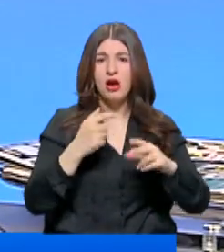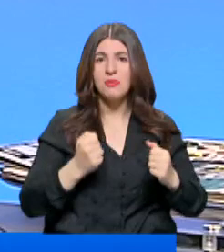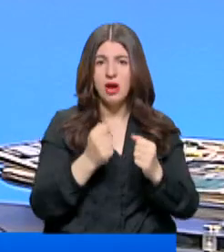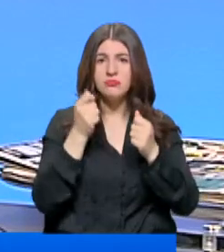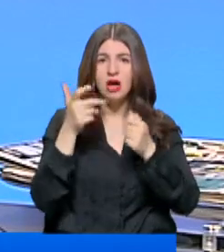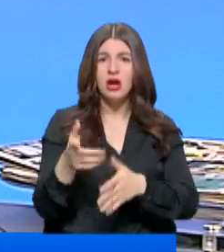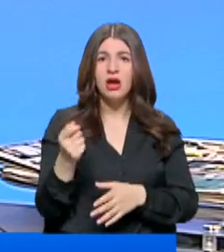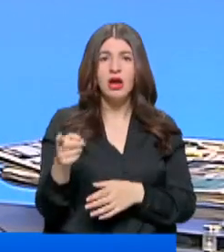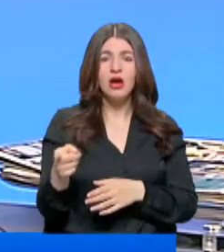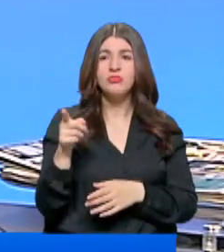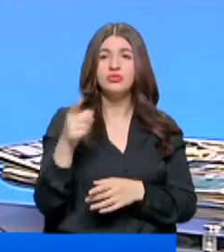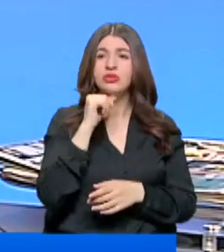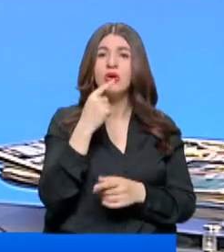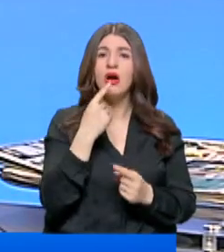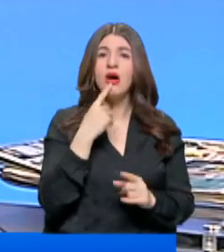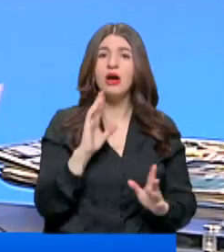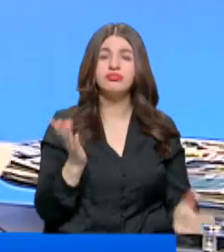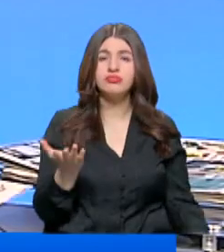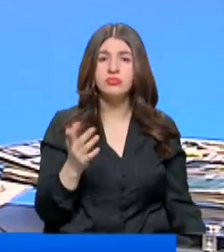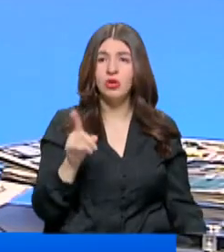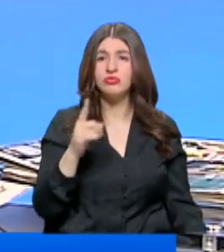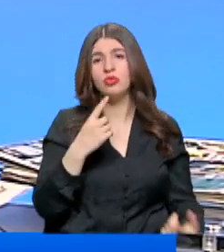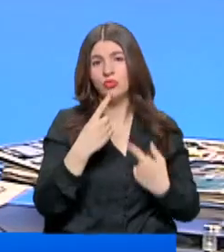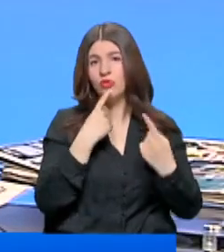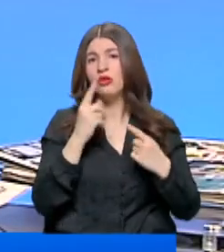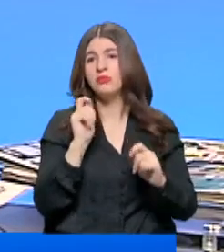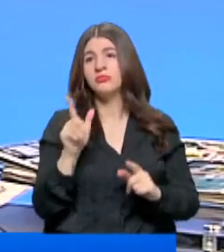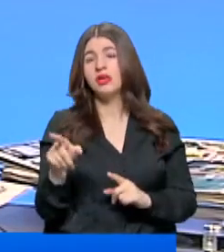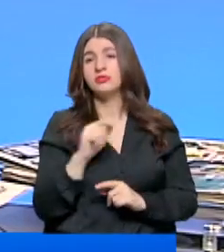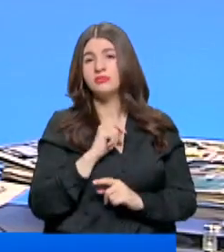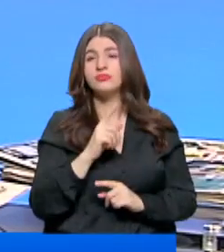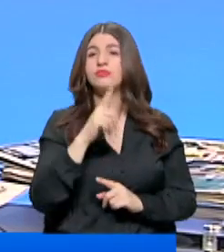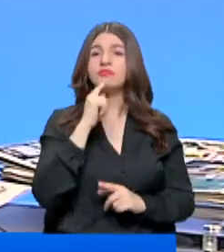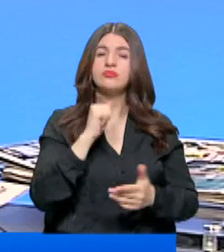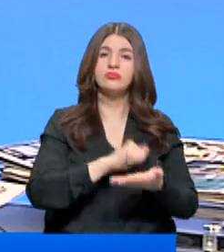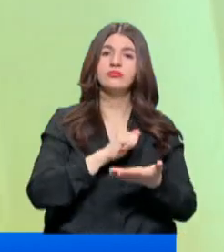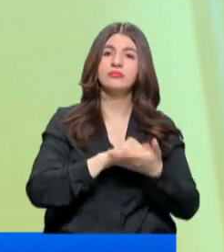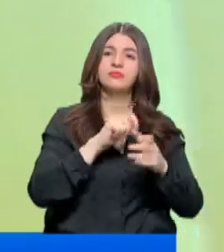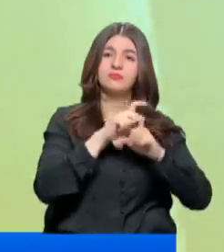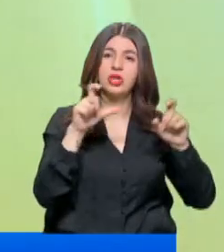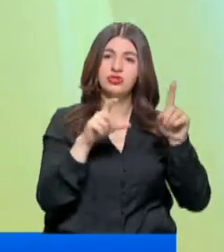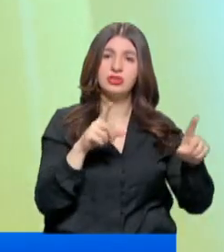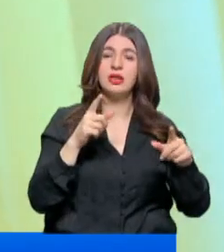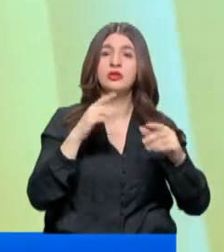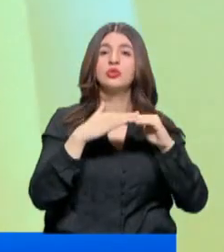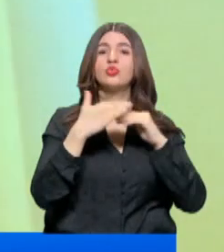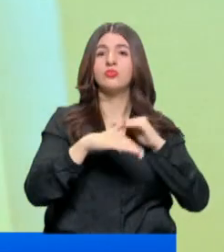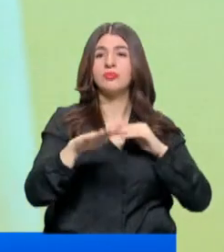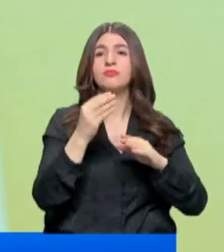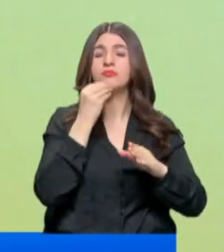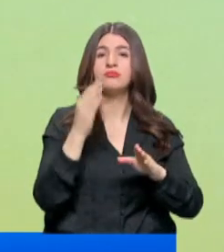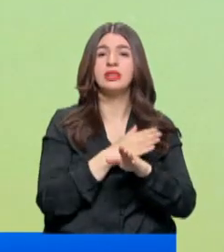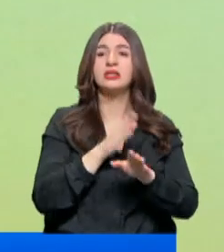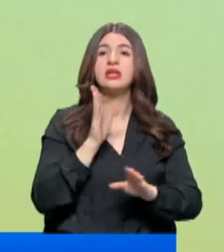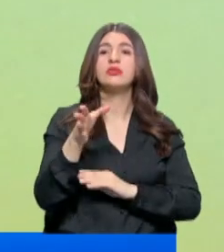Parkı harcanan paralar bunlardan hiç söz edilmiyor ondan da söz etmemiz gerekiyor Sözcü Gazetesi manşeti millet pazara